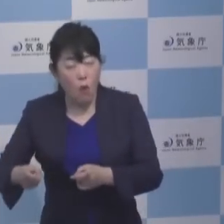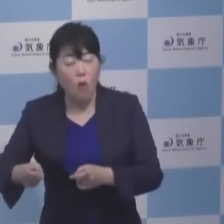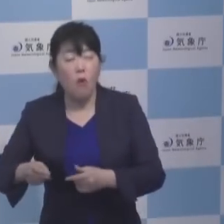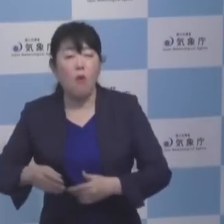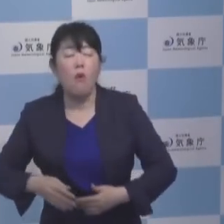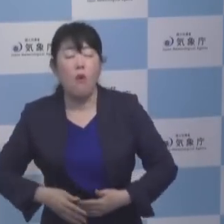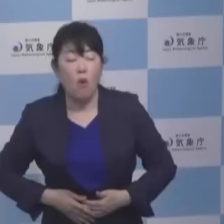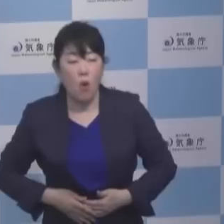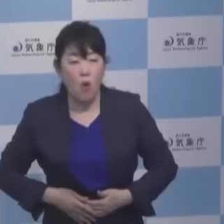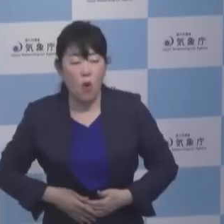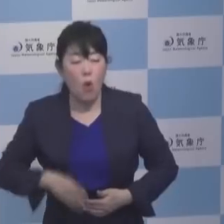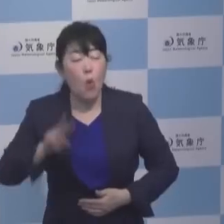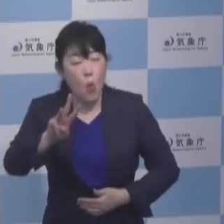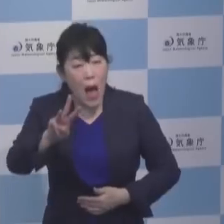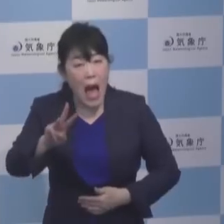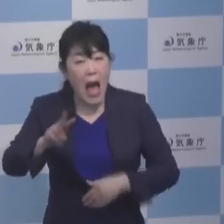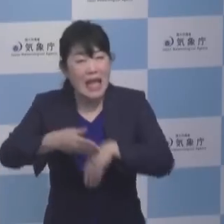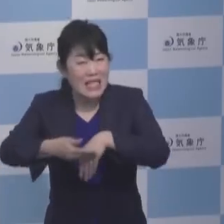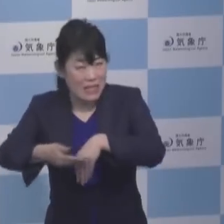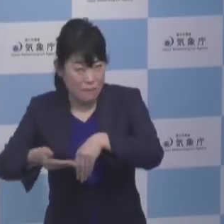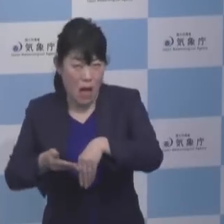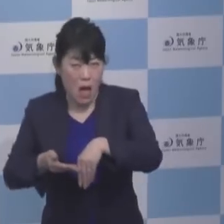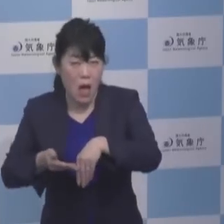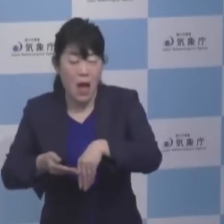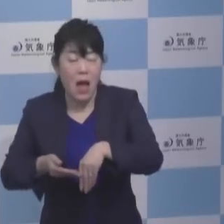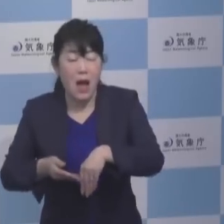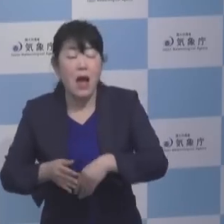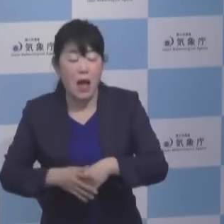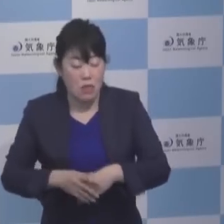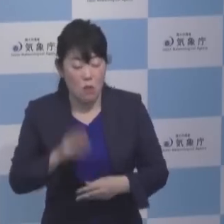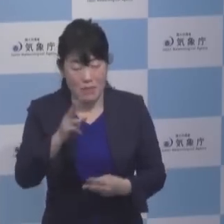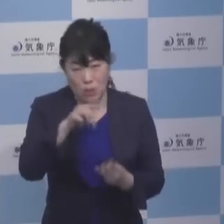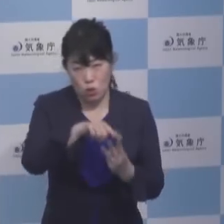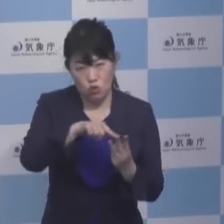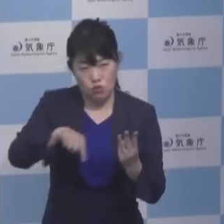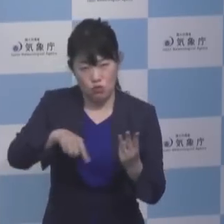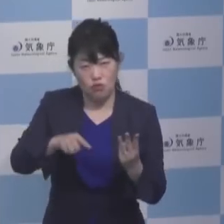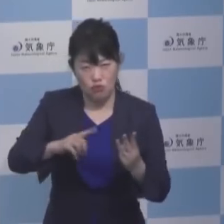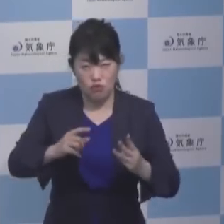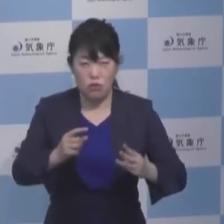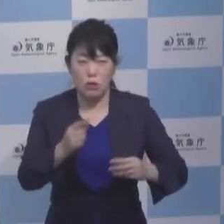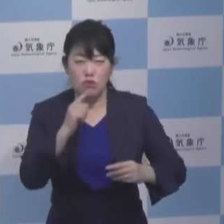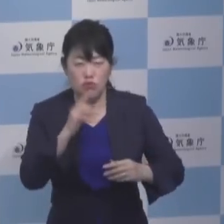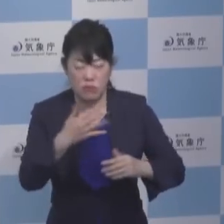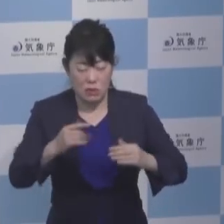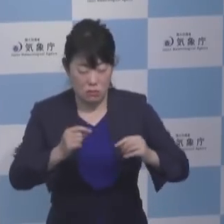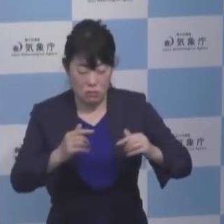輪島、はい、の3カ所です。